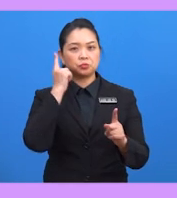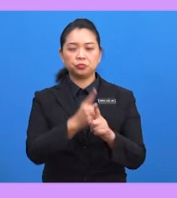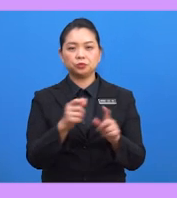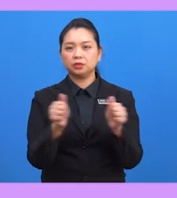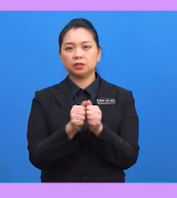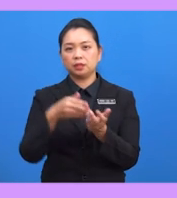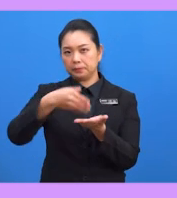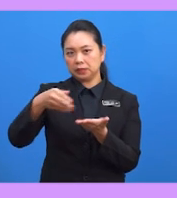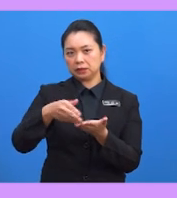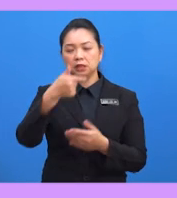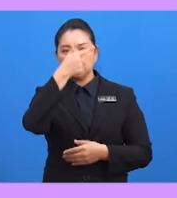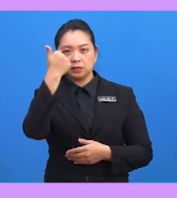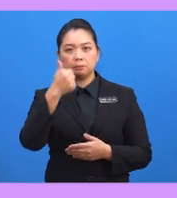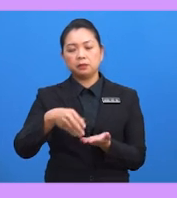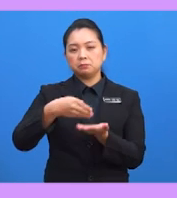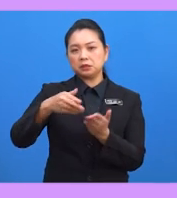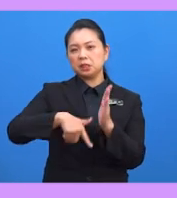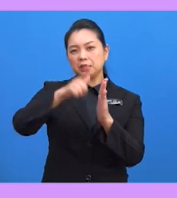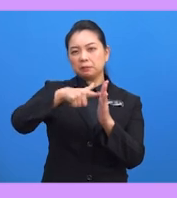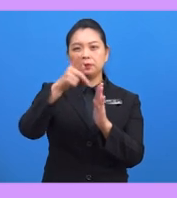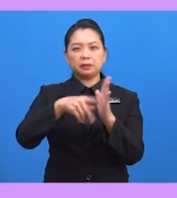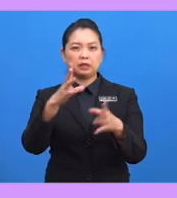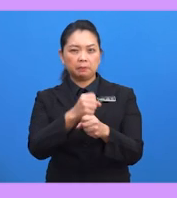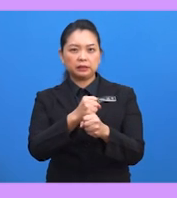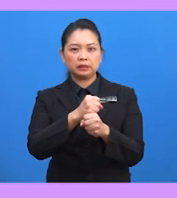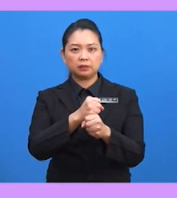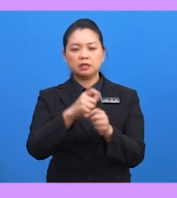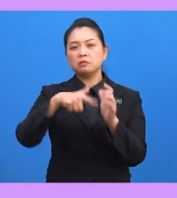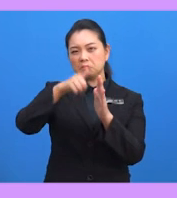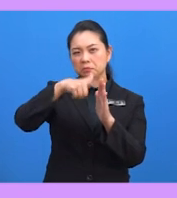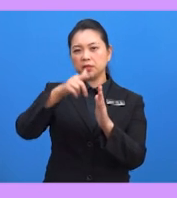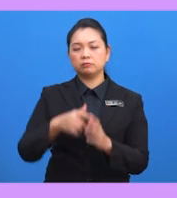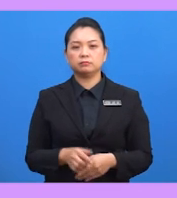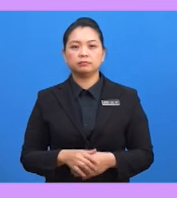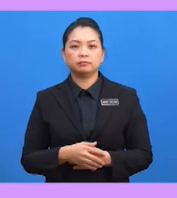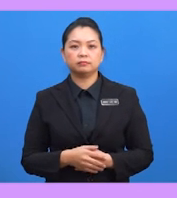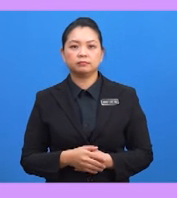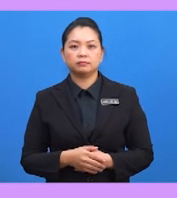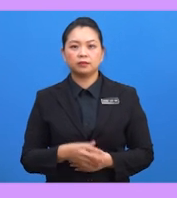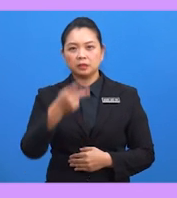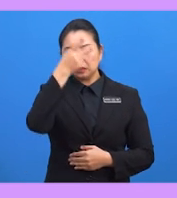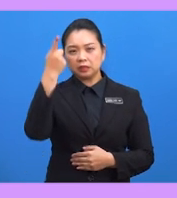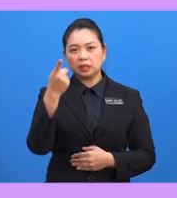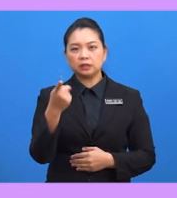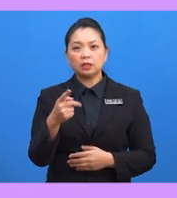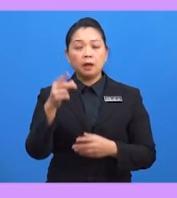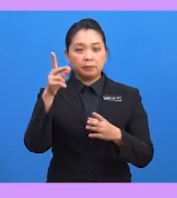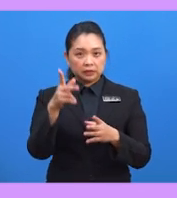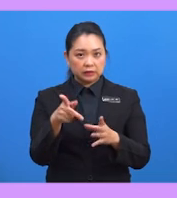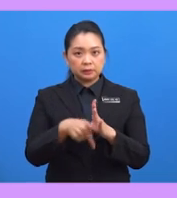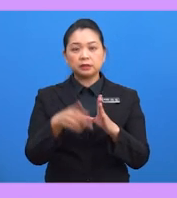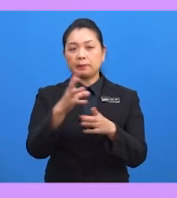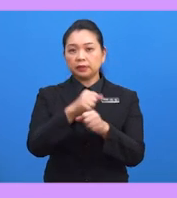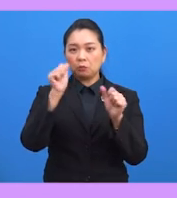kerana perbelanjaan beliau melebihi pendapatan sebanyak RM400. Ini kerana pendapatan boleh guna Encik